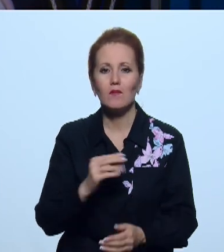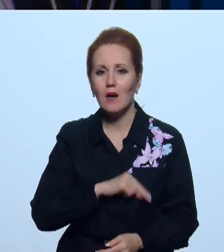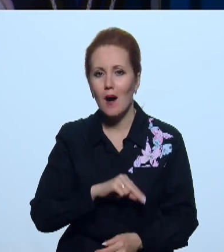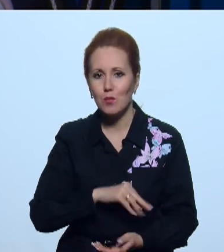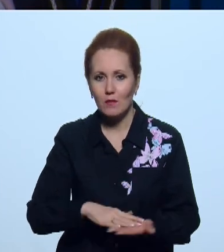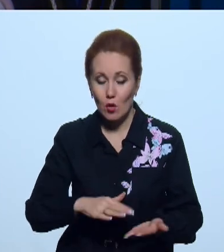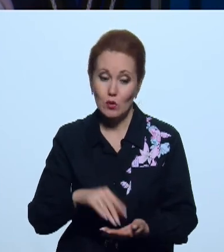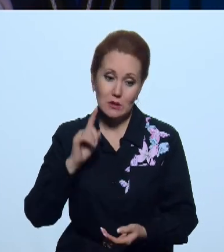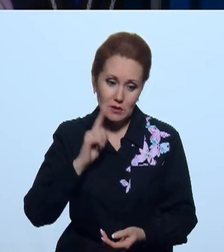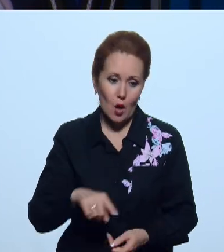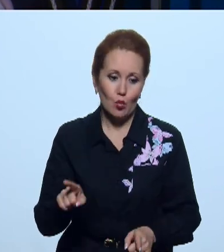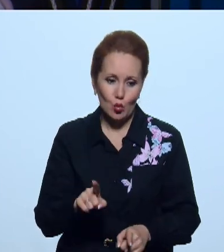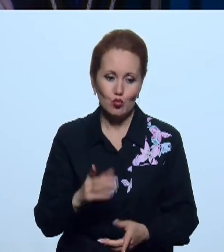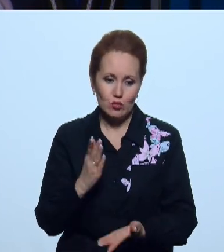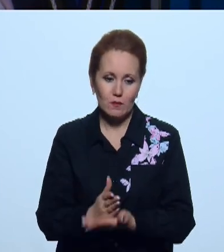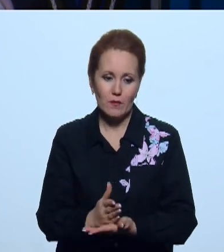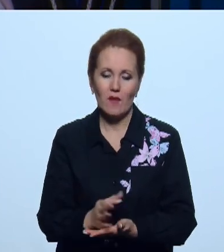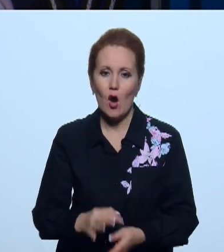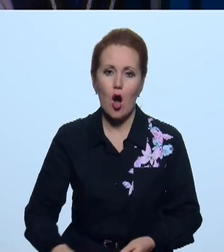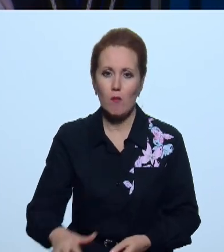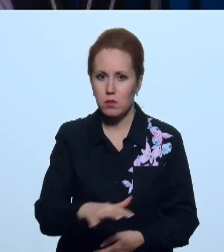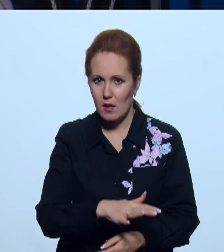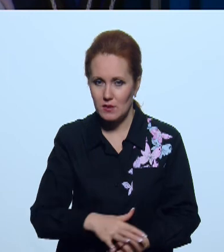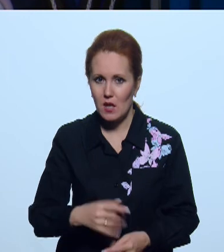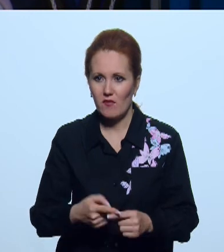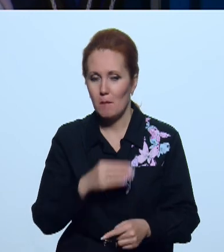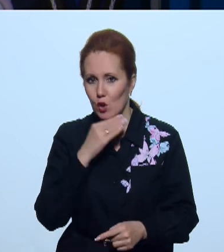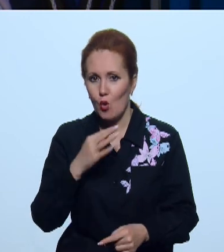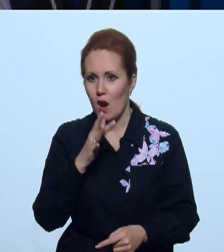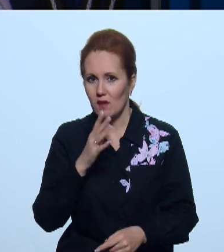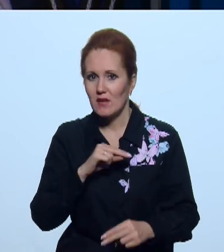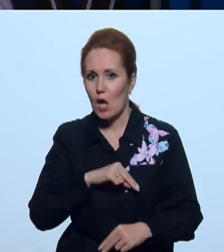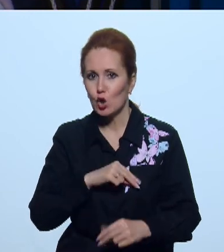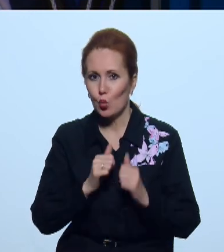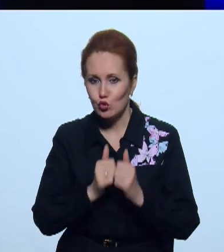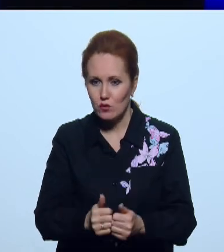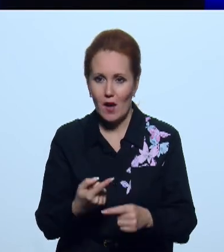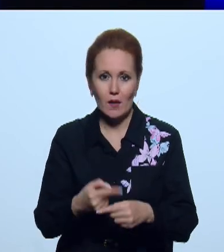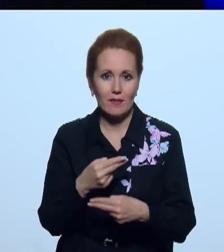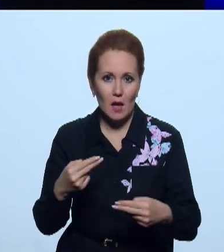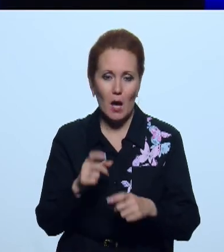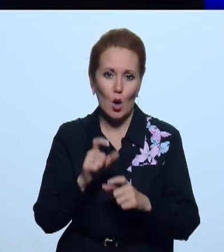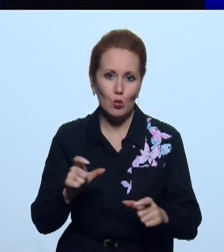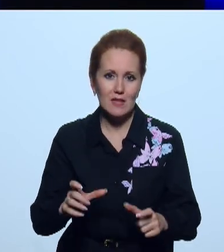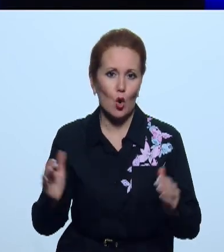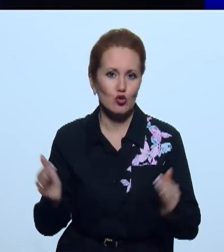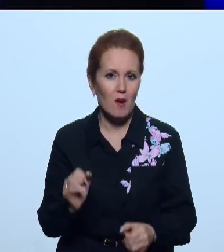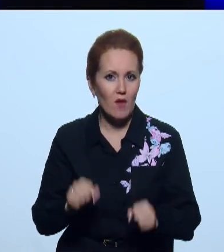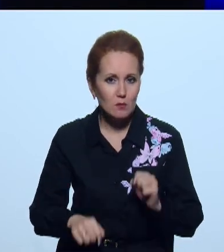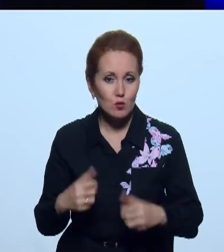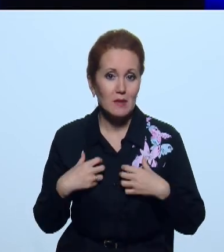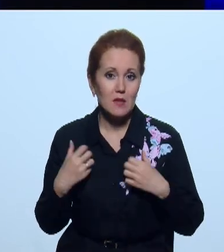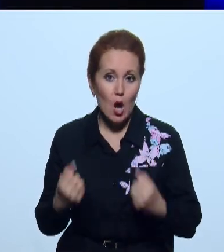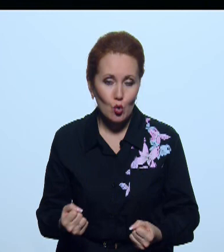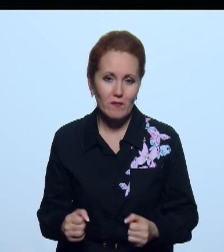я знаю, что это тоже вот лежит как раз в области вот этого, видимо, многолетнего сотрудничества, вот этой темы, люди с ограниченными возможностями здоровья,